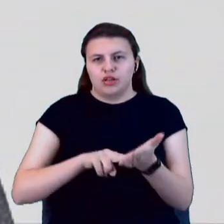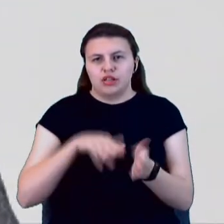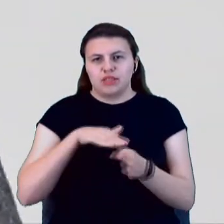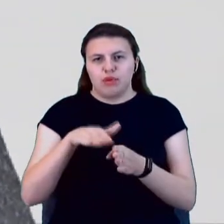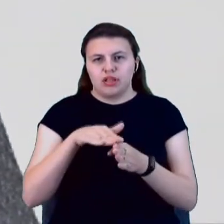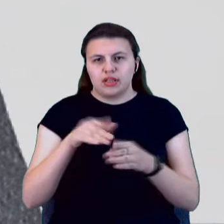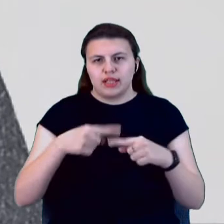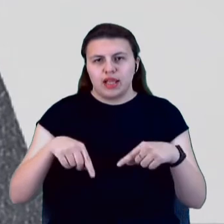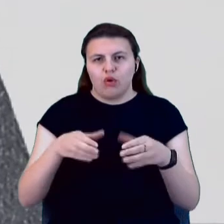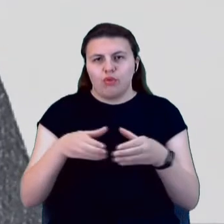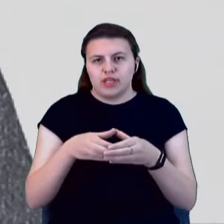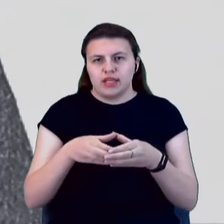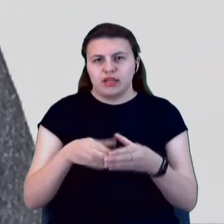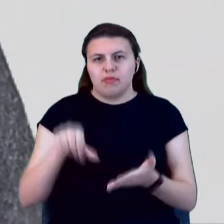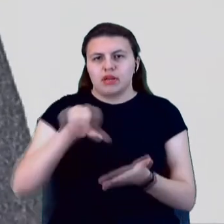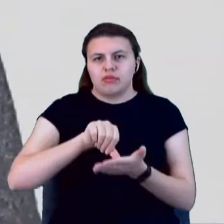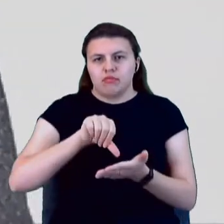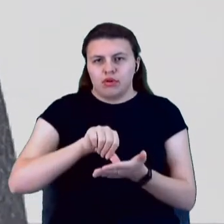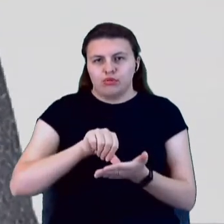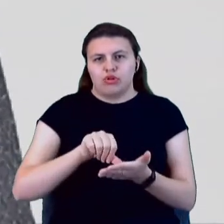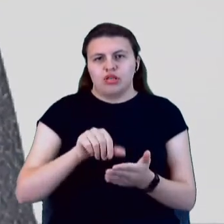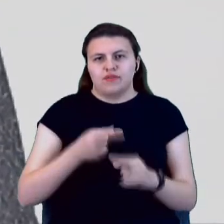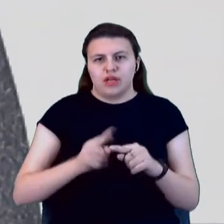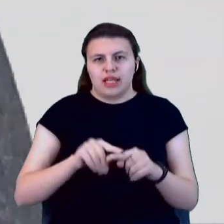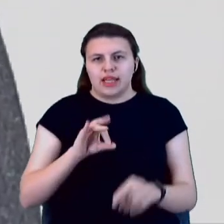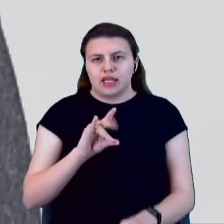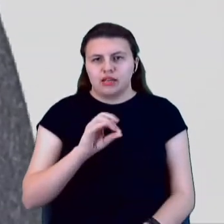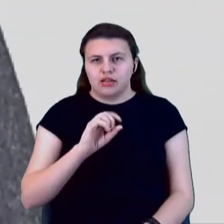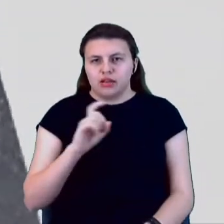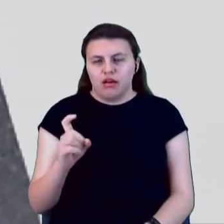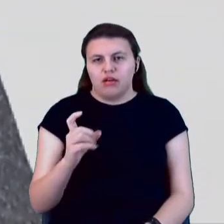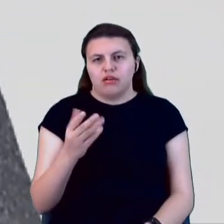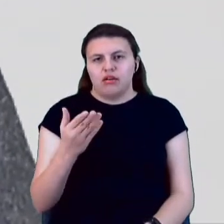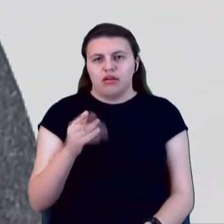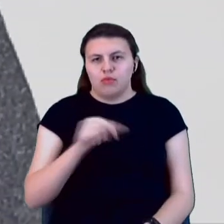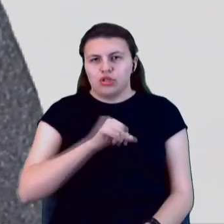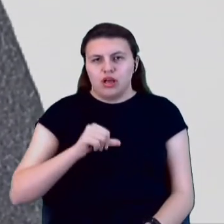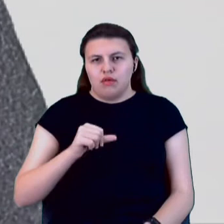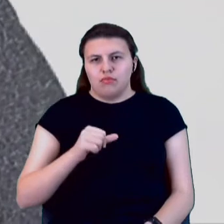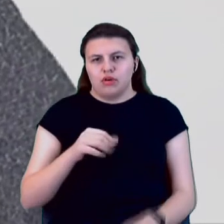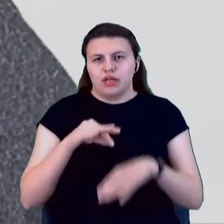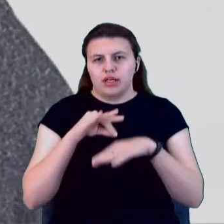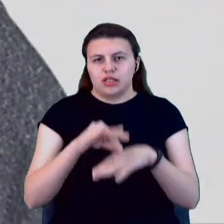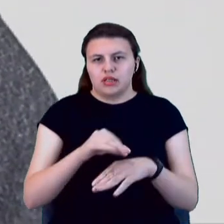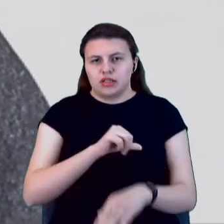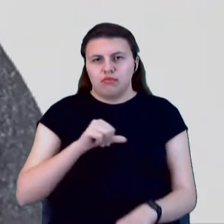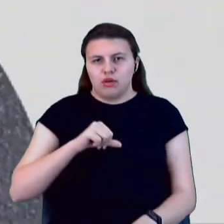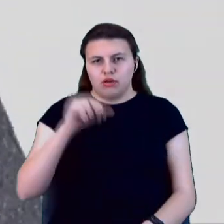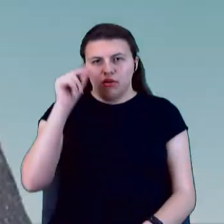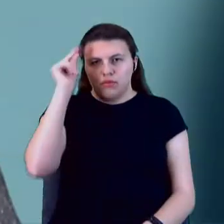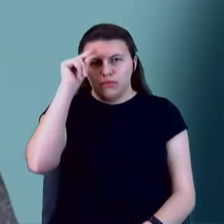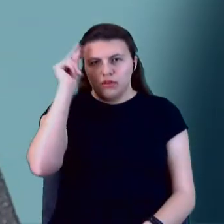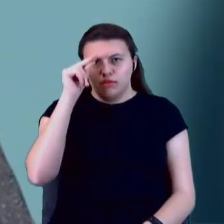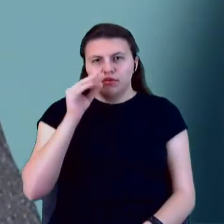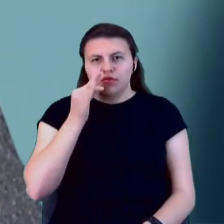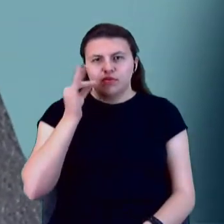принимать участие в этих тренингах и тренингах по самореализации, самообразованию. Что касается опыта приобретенного,